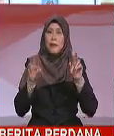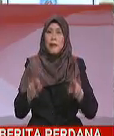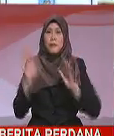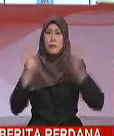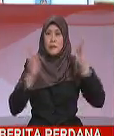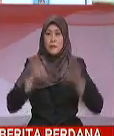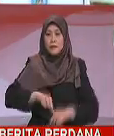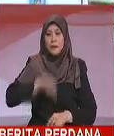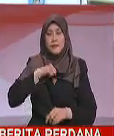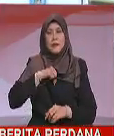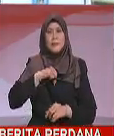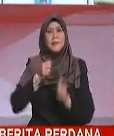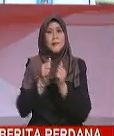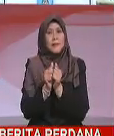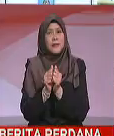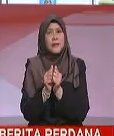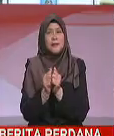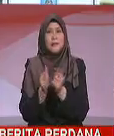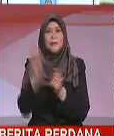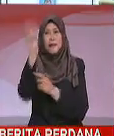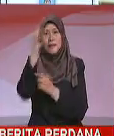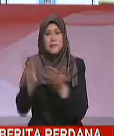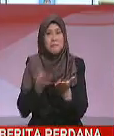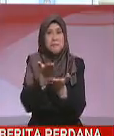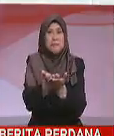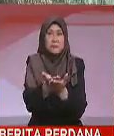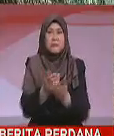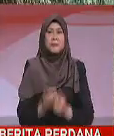Malaysia bangga dengan apa yang disyorkan oleh Perdana Menteri.